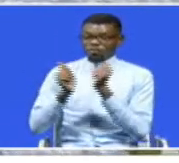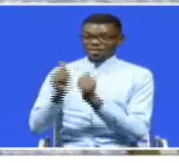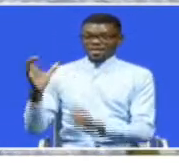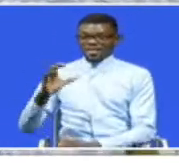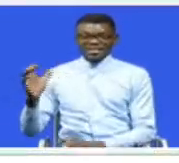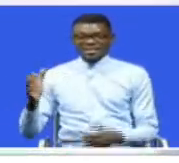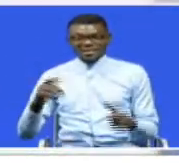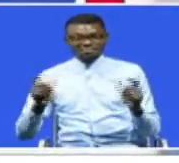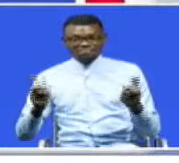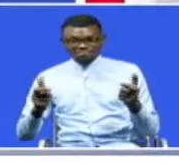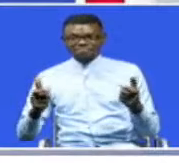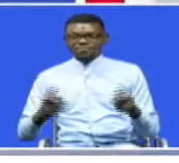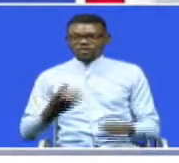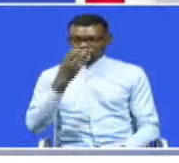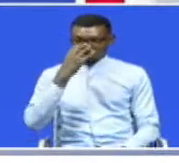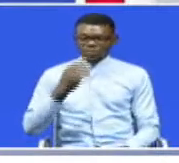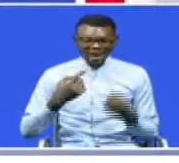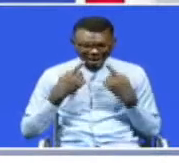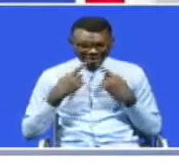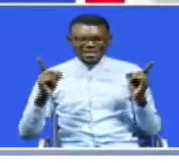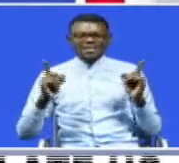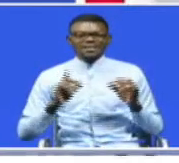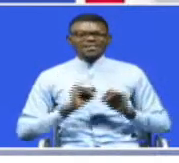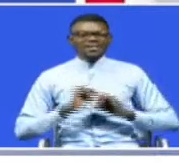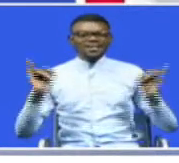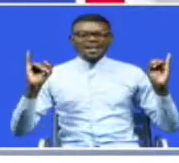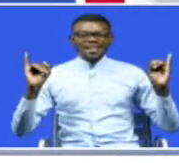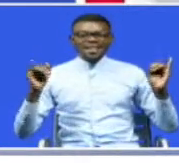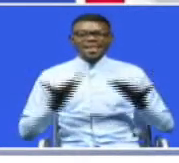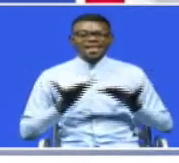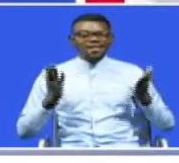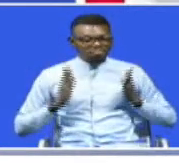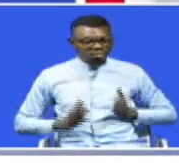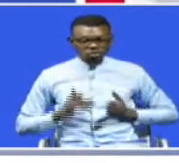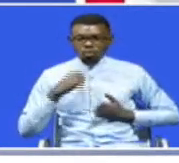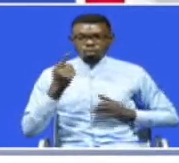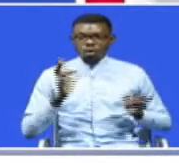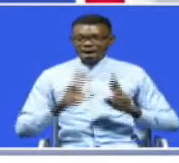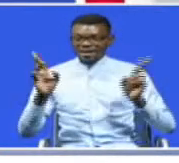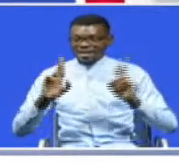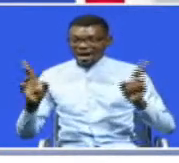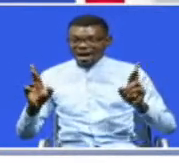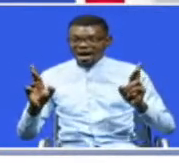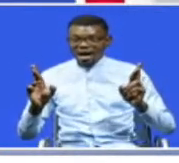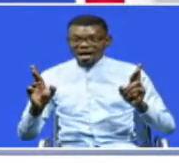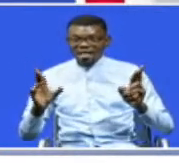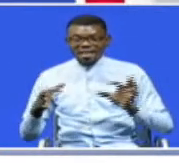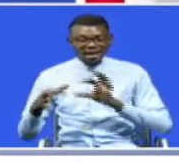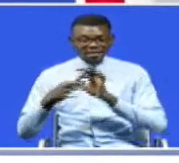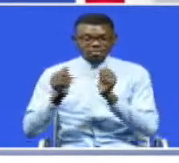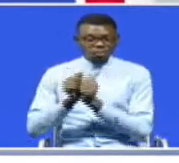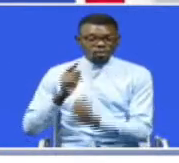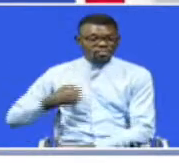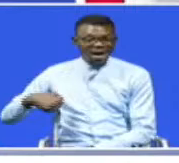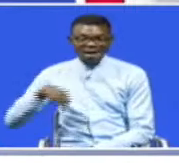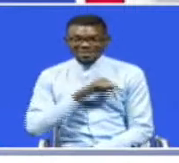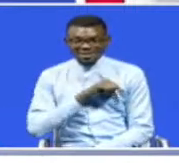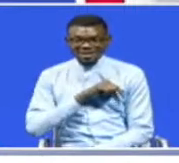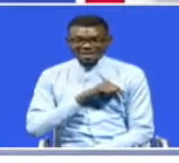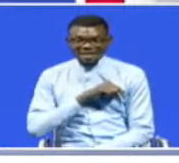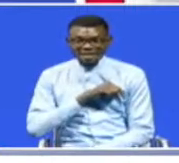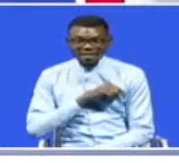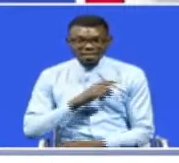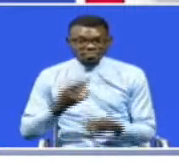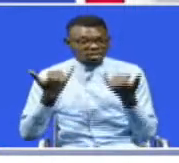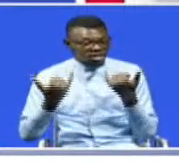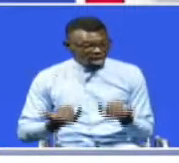all doubt. Mtu yeyote kama hako tayari kushirikiana na sisi katika harakati